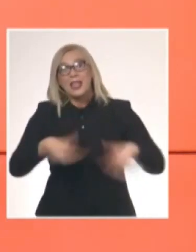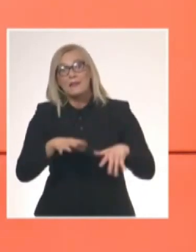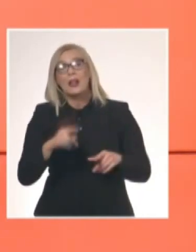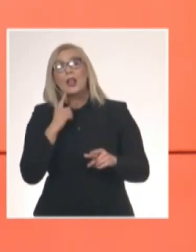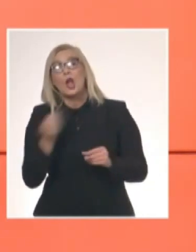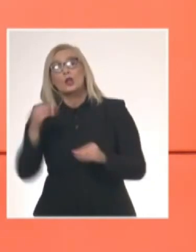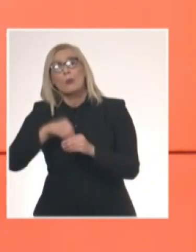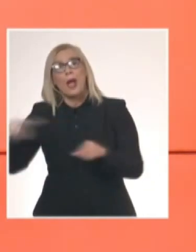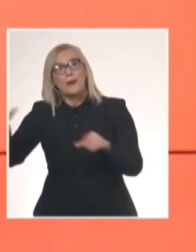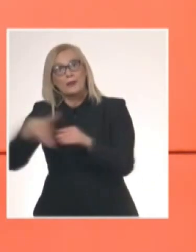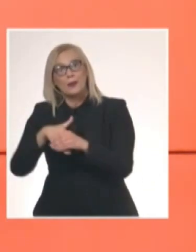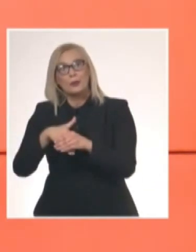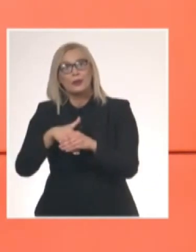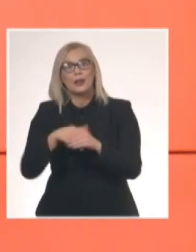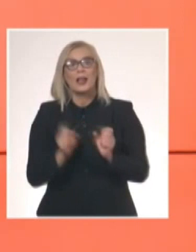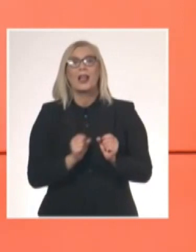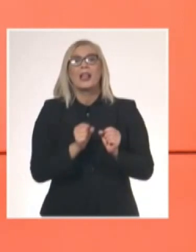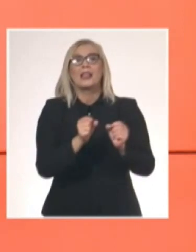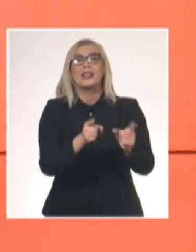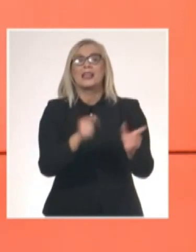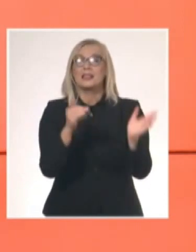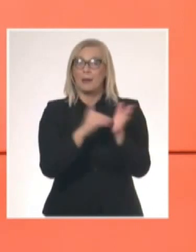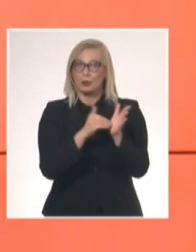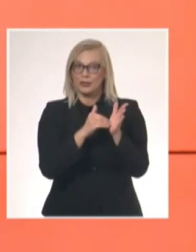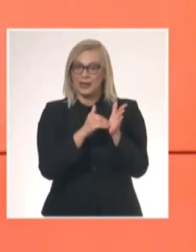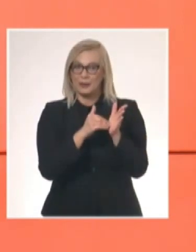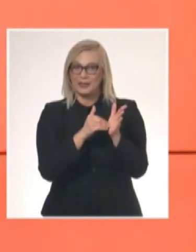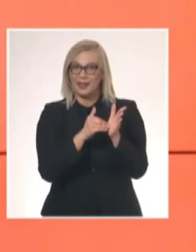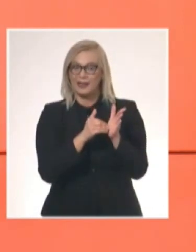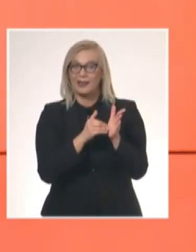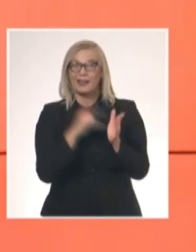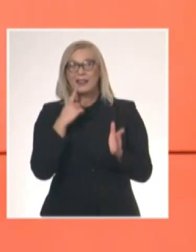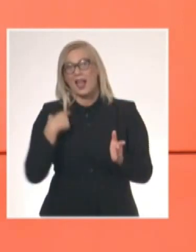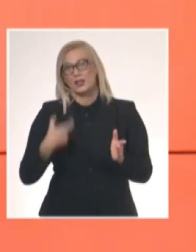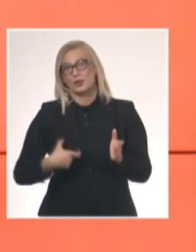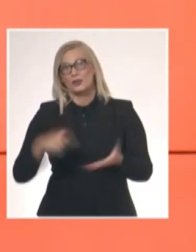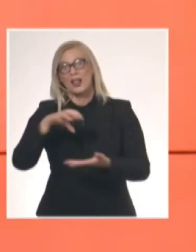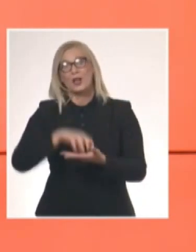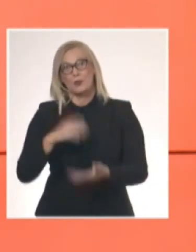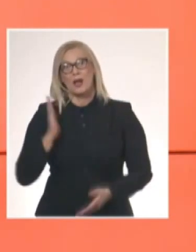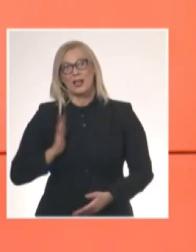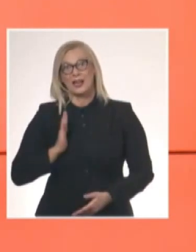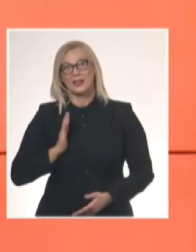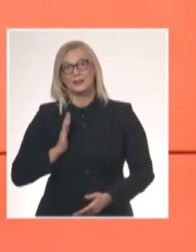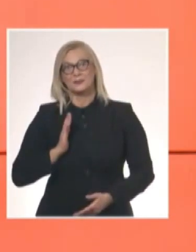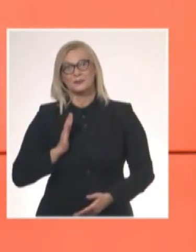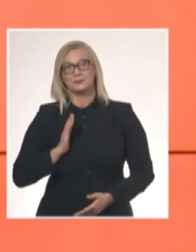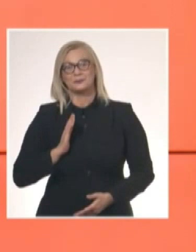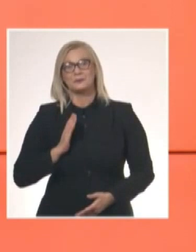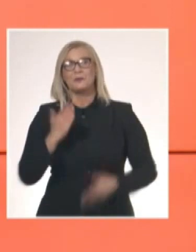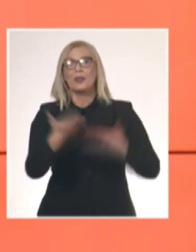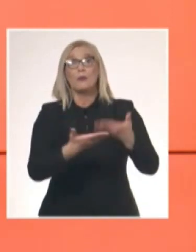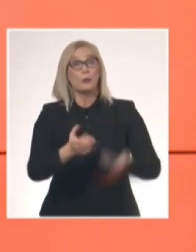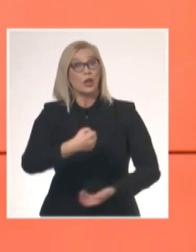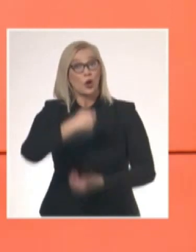është që familjet të kenë të ardhurat më të larta brenda buxhetit të tyre, dhe për këtë arsye e kemi rritur pagën minimale në